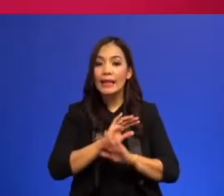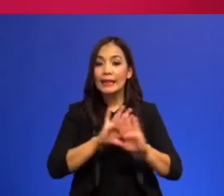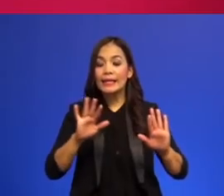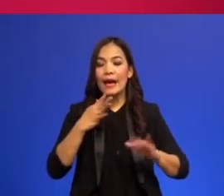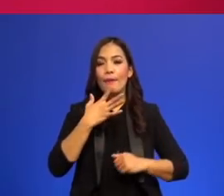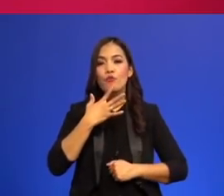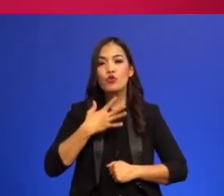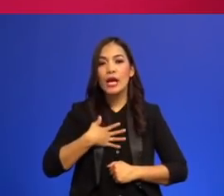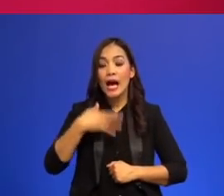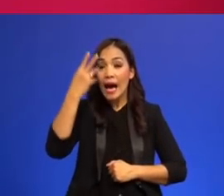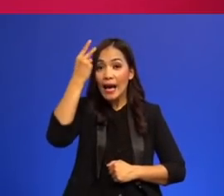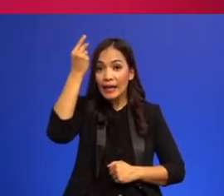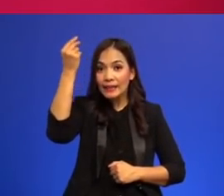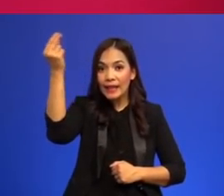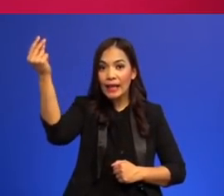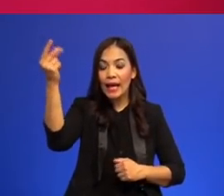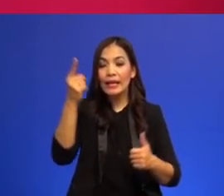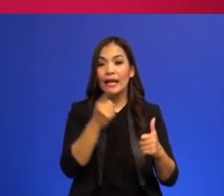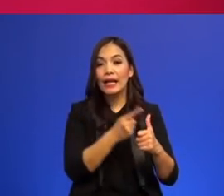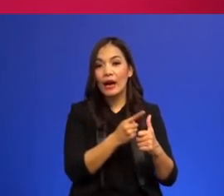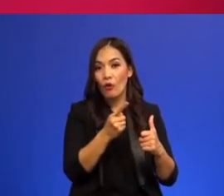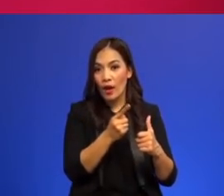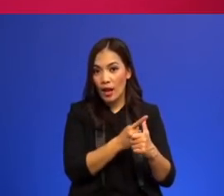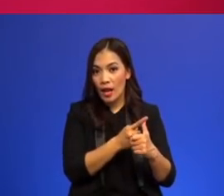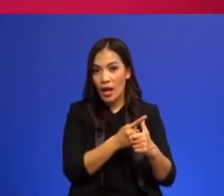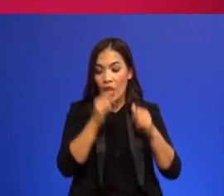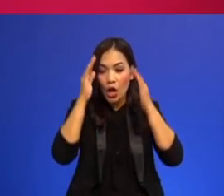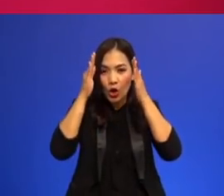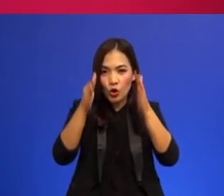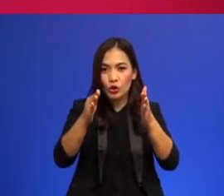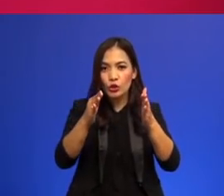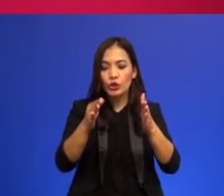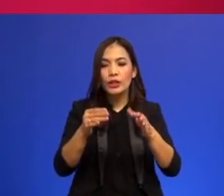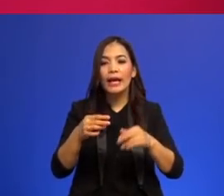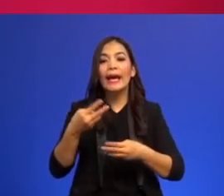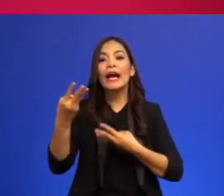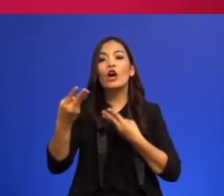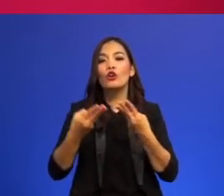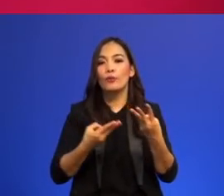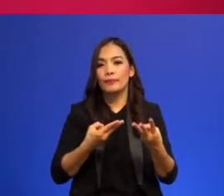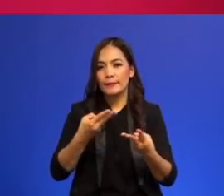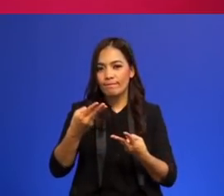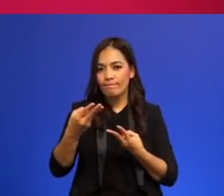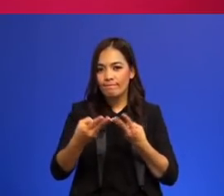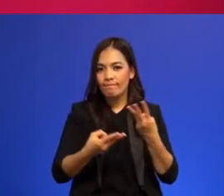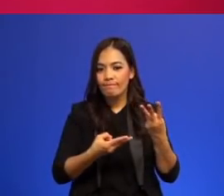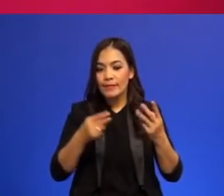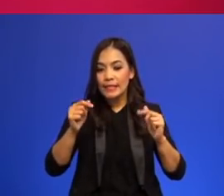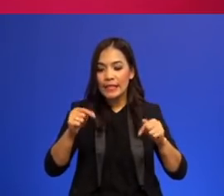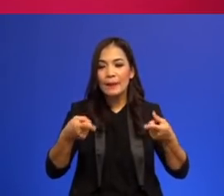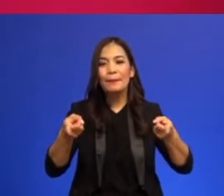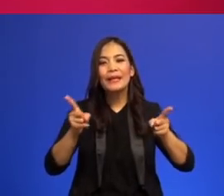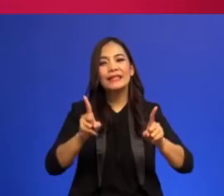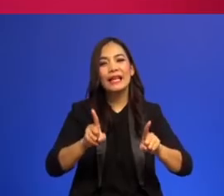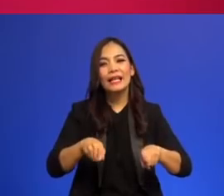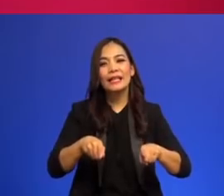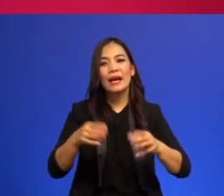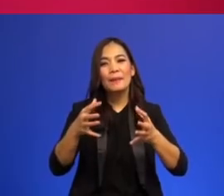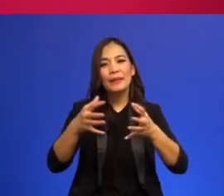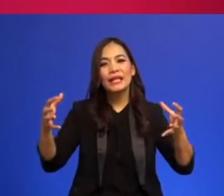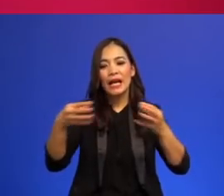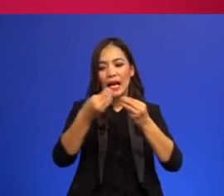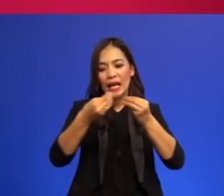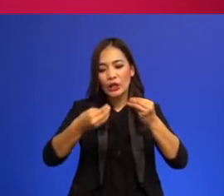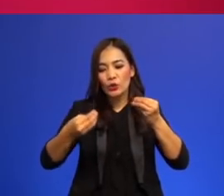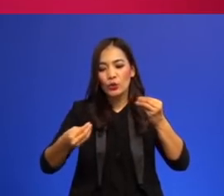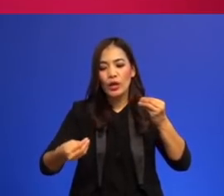memiliki perencanaan hari tuanya, khususnya di bidang finansial, itu berpotensi besar membuat keturunannya